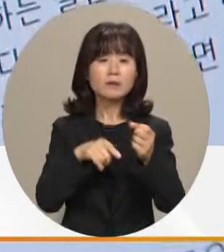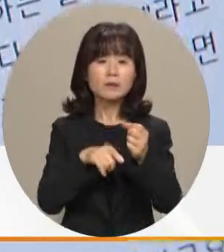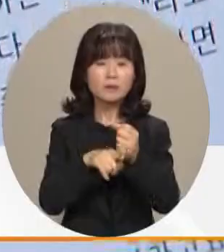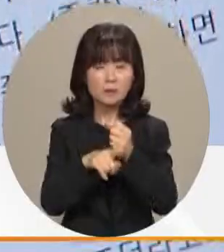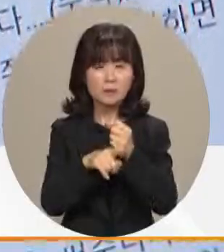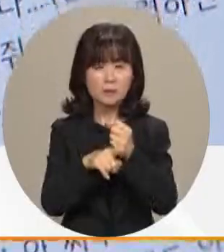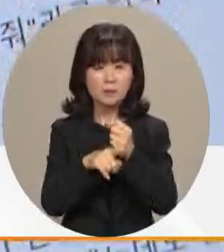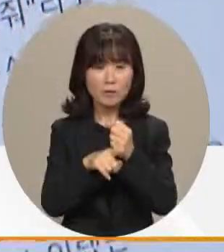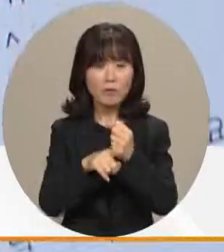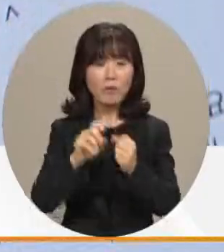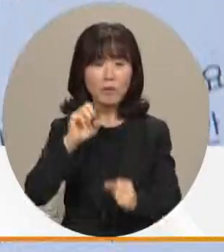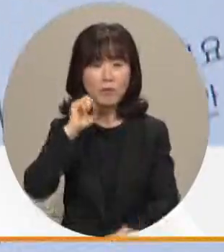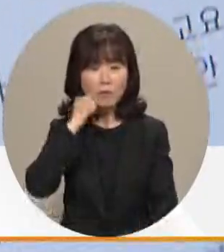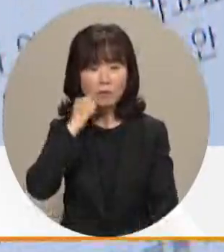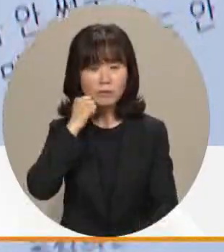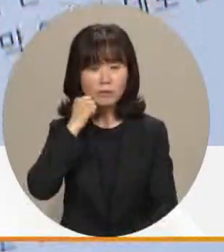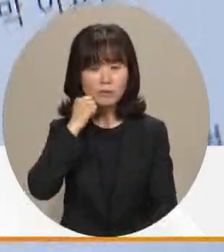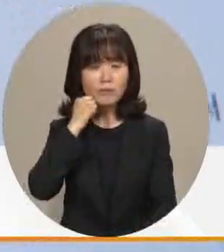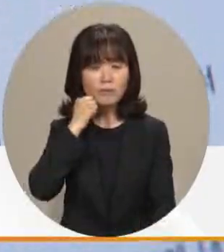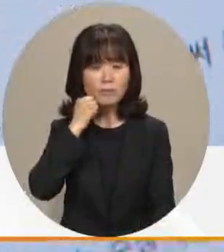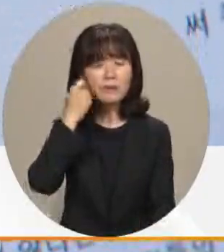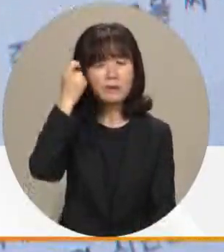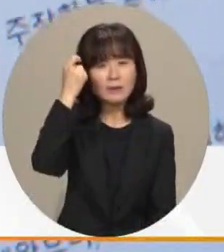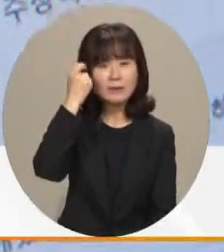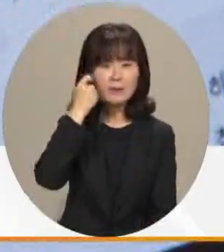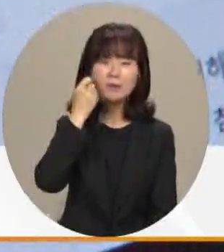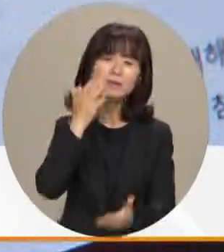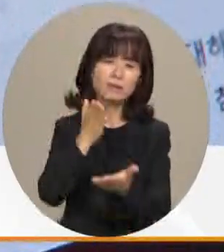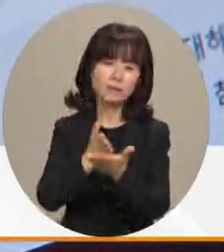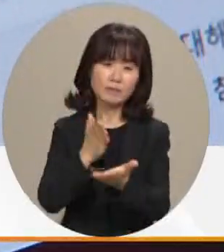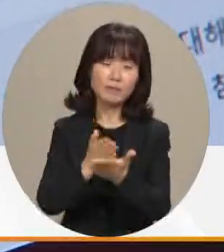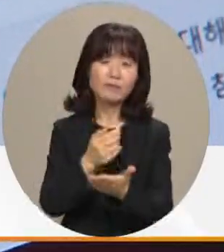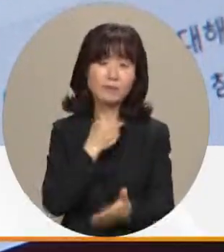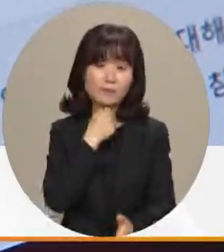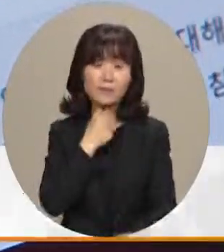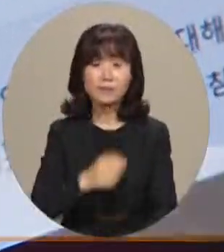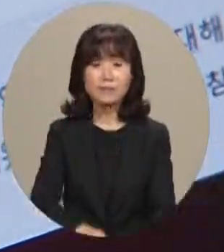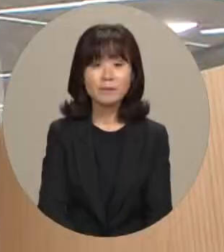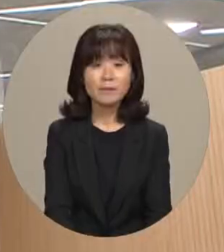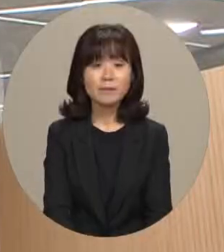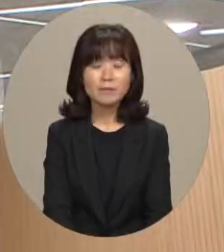개념으로서 어려운 그런 영역으로 느끼지 않으셨으면 좋겠어요